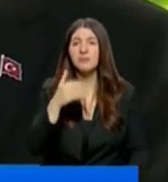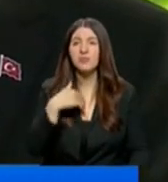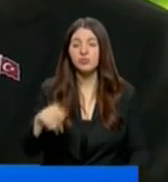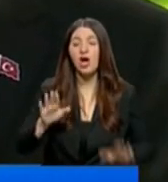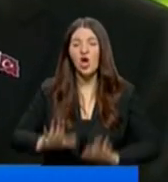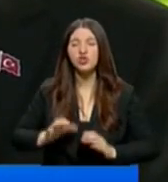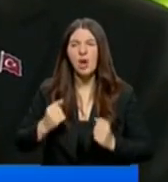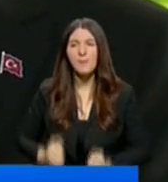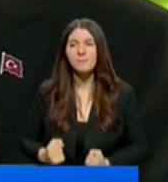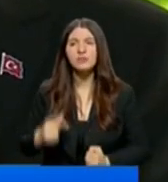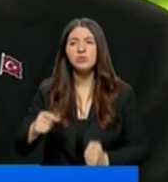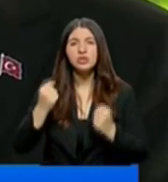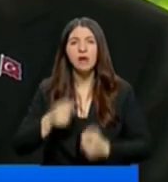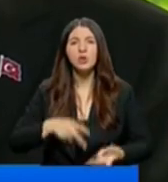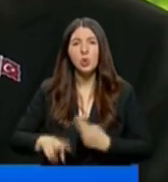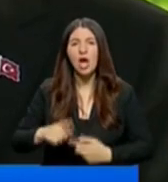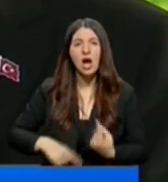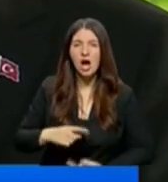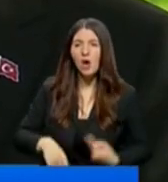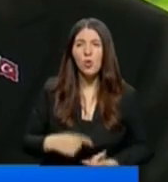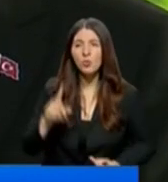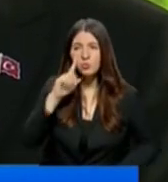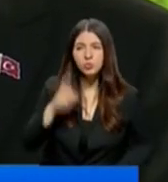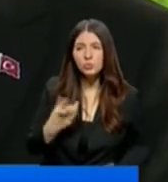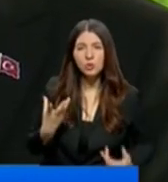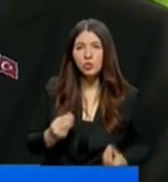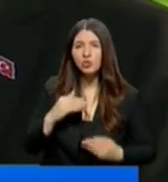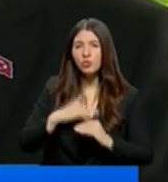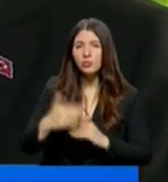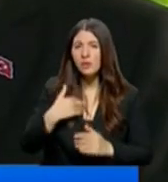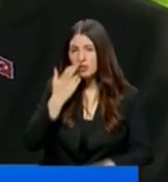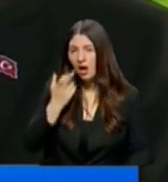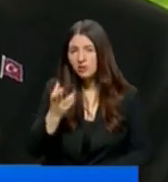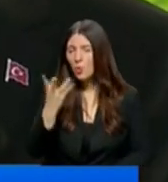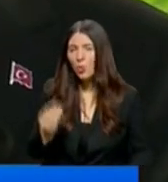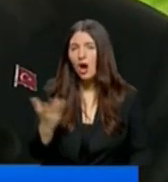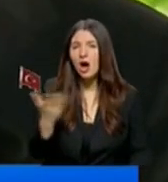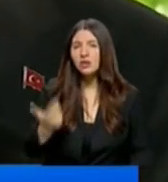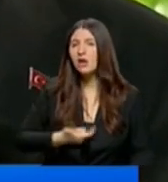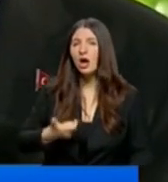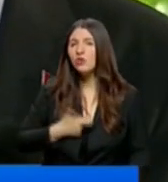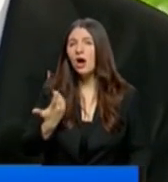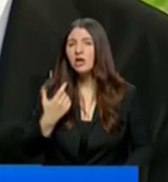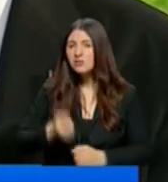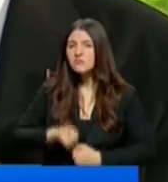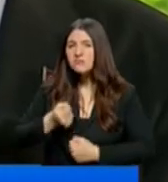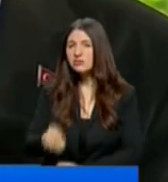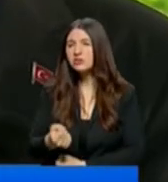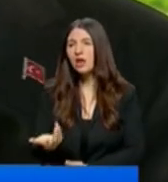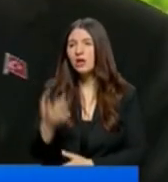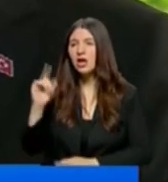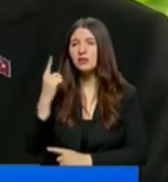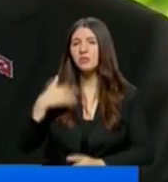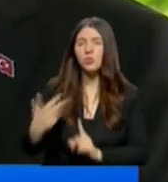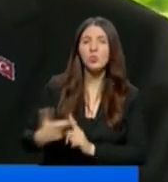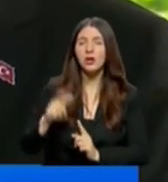burada kalacağım. Bu kalmanın formüllerini nasıl bulabilirim? Nasıl toplumu kandırabilirim? Hangi yasalarla, hangi baskılarla